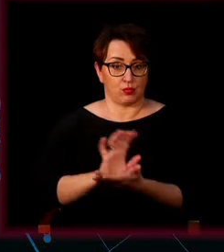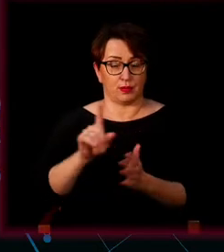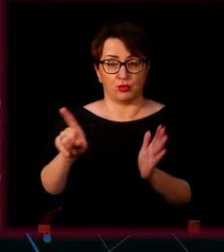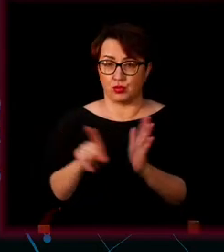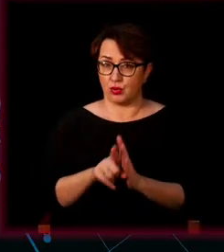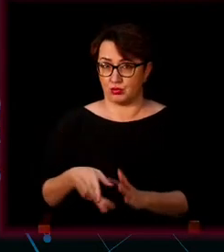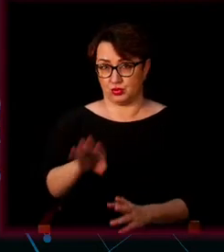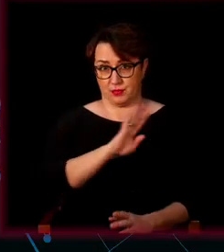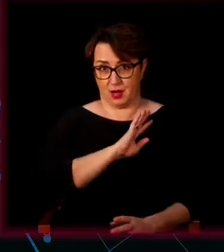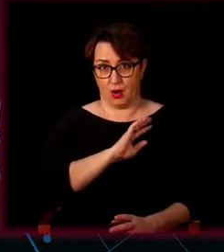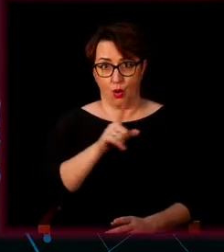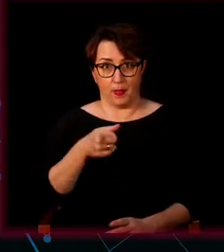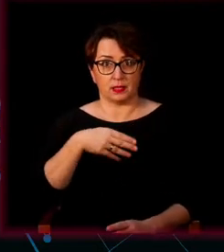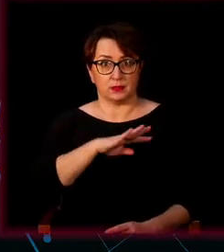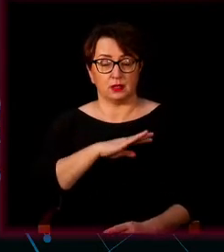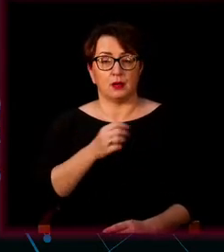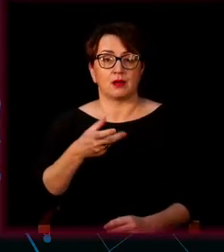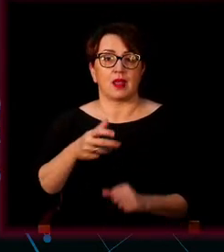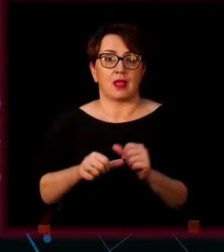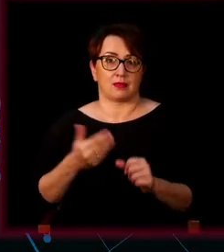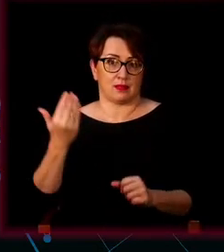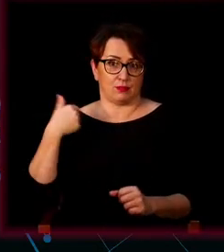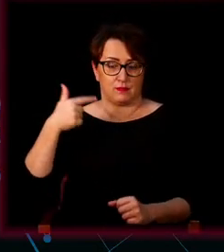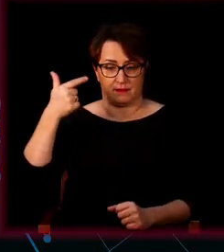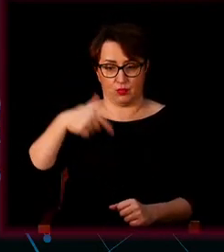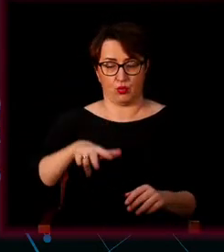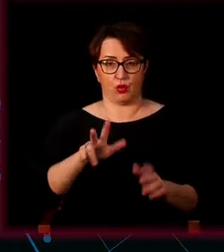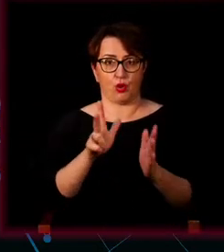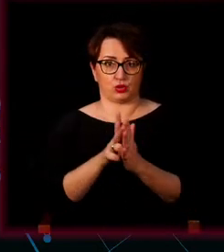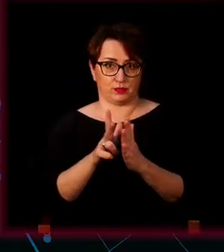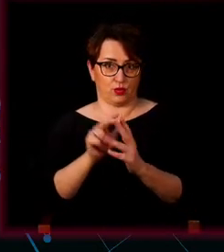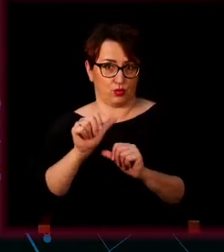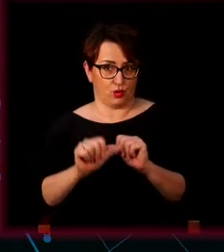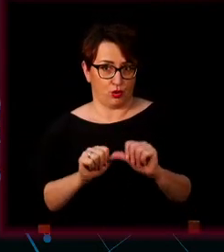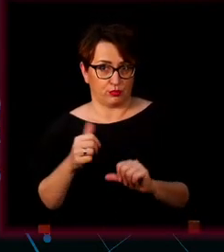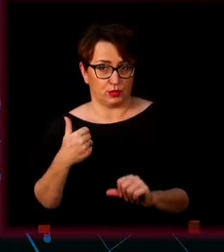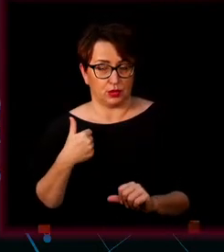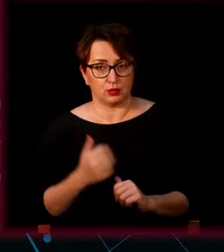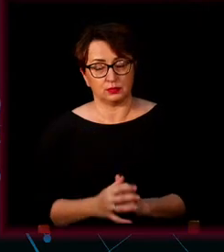do śmierci, zmarła parę lat temu, w 2018 roku.